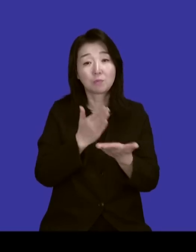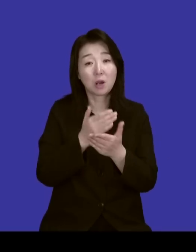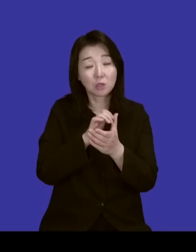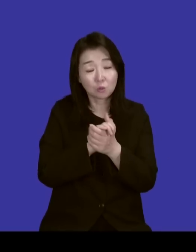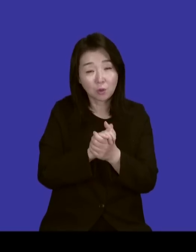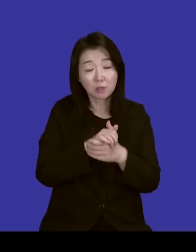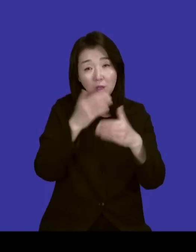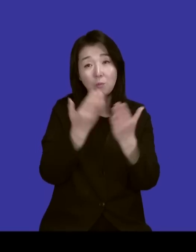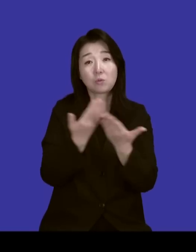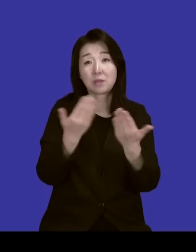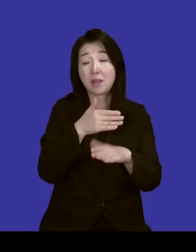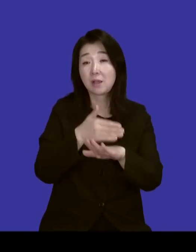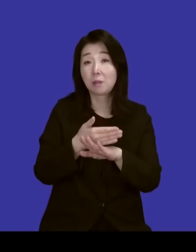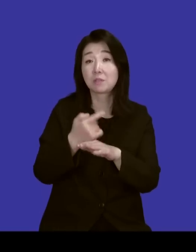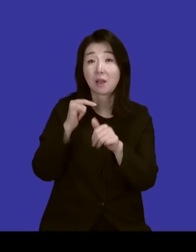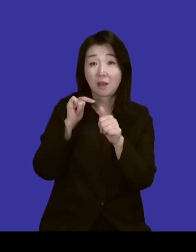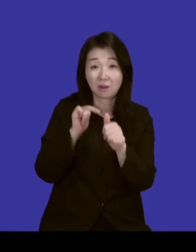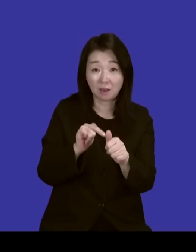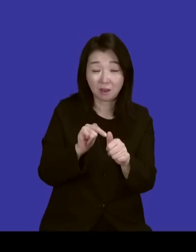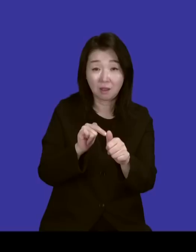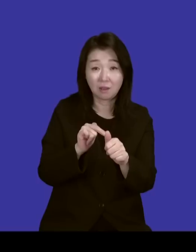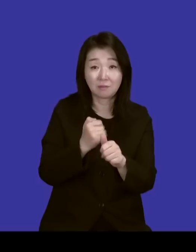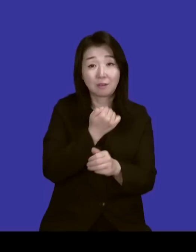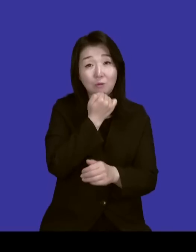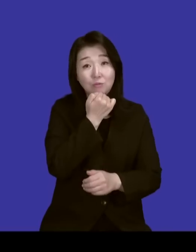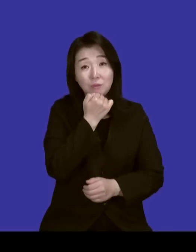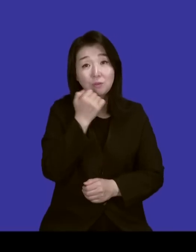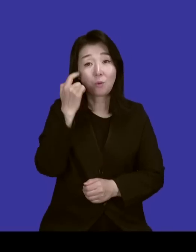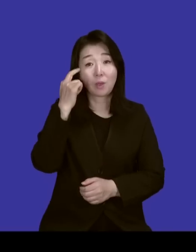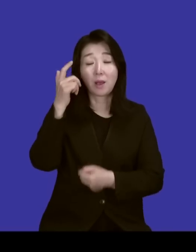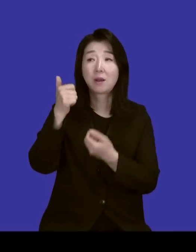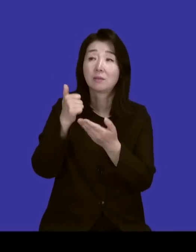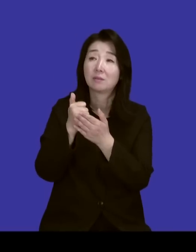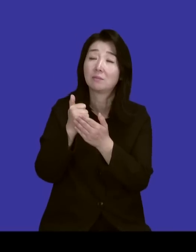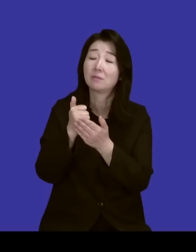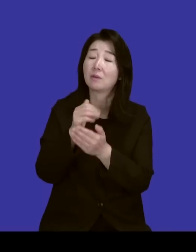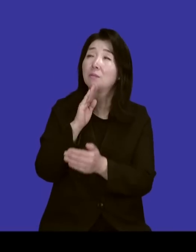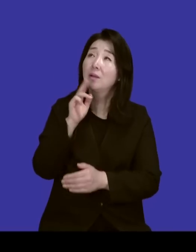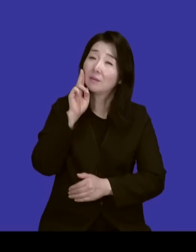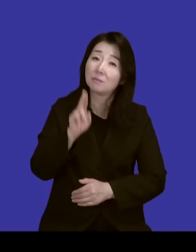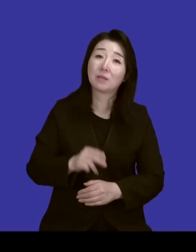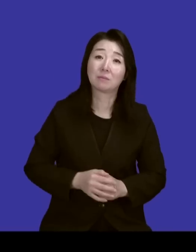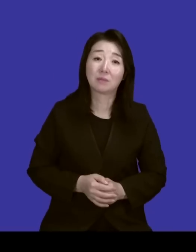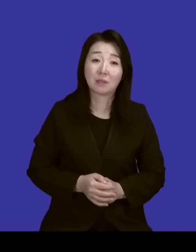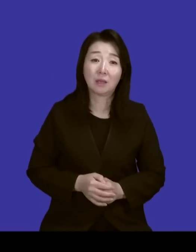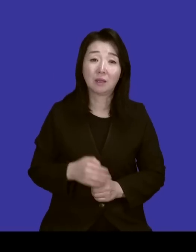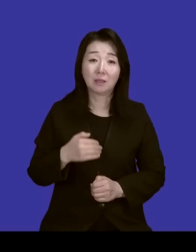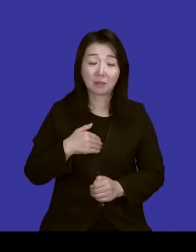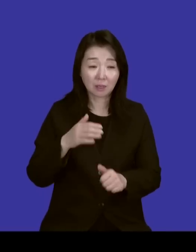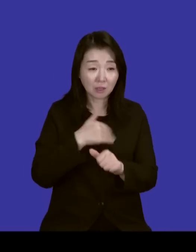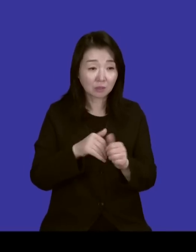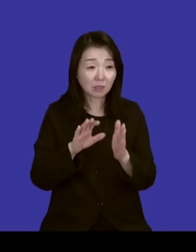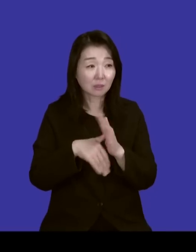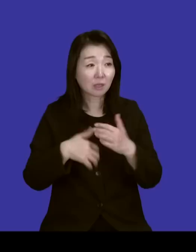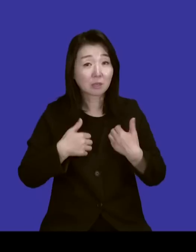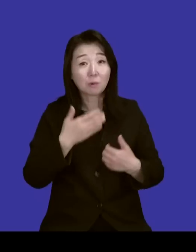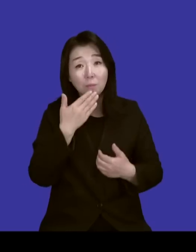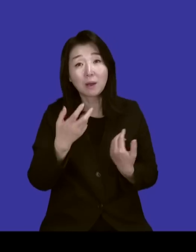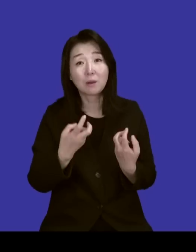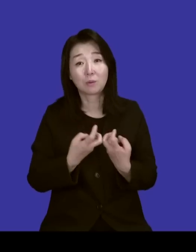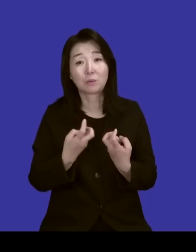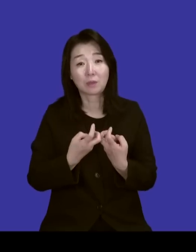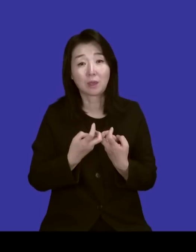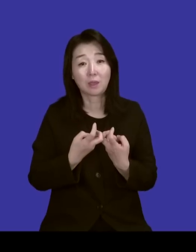본문이에요. 그래서 제가 웃었어요. 하나님 너무하십니다. 제가 어떻게 이런 상황 속에서 기뻐해요.